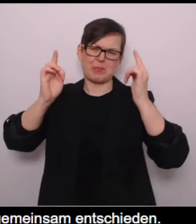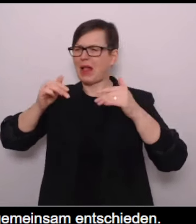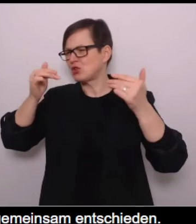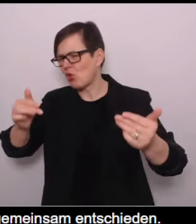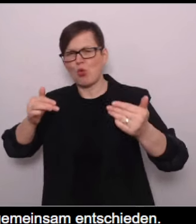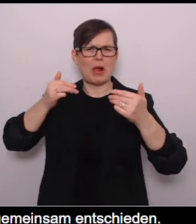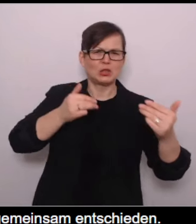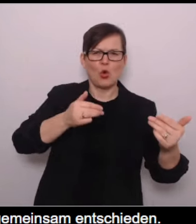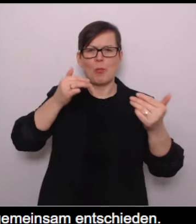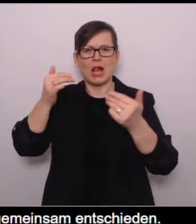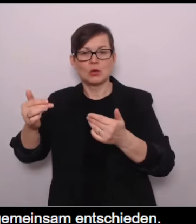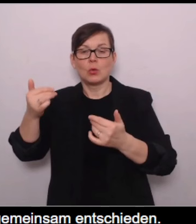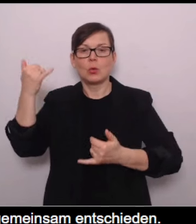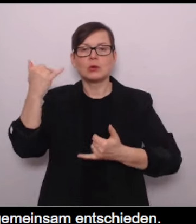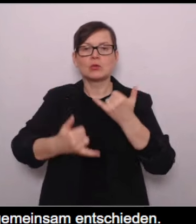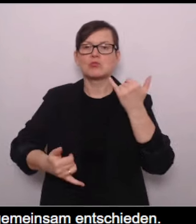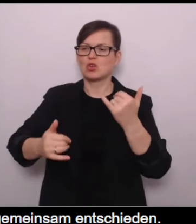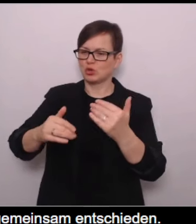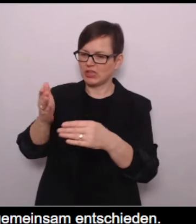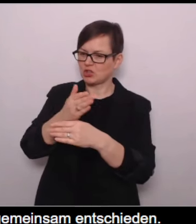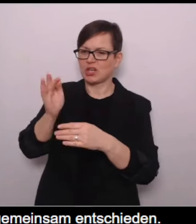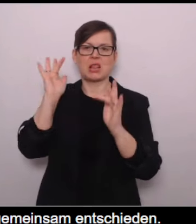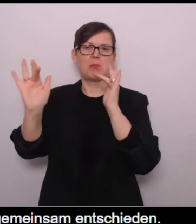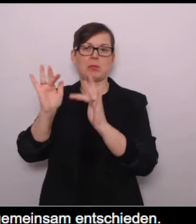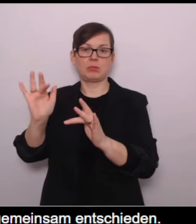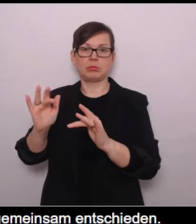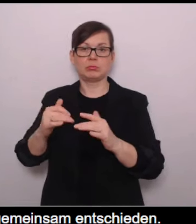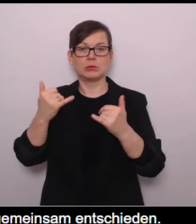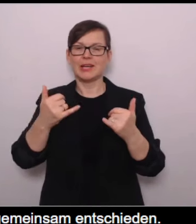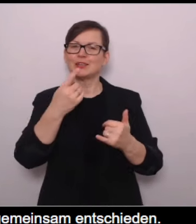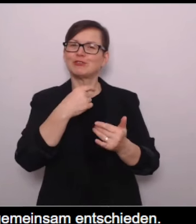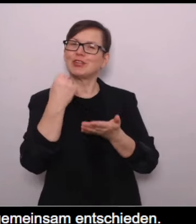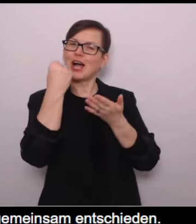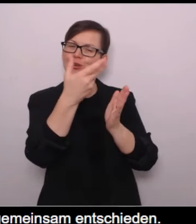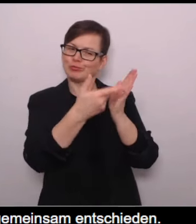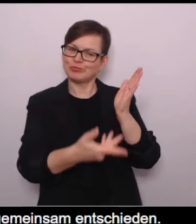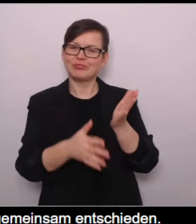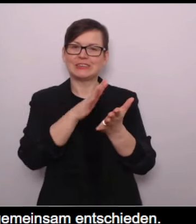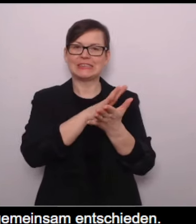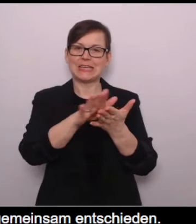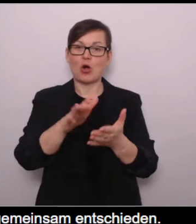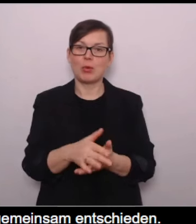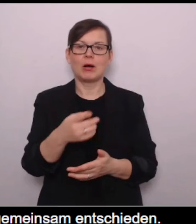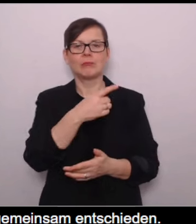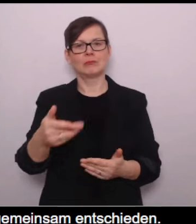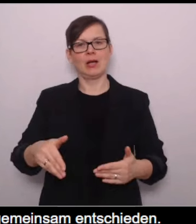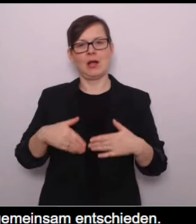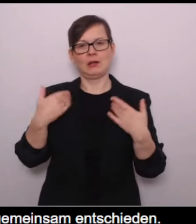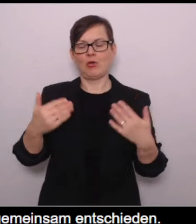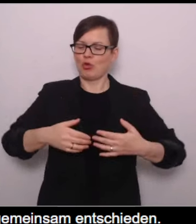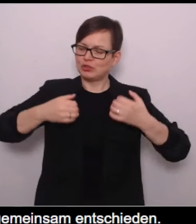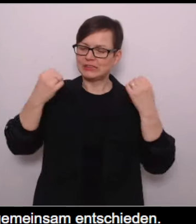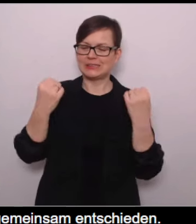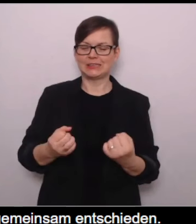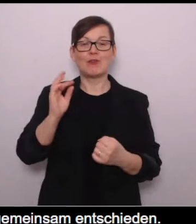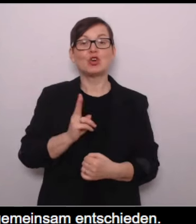in Berlin stattfindet. Ein Hauen und Stechen und vor und zurück. Und am Ende demonstrieren alle dagegen. Dagegen kann jetzt keiner demonstrieren,